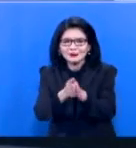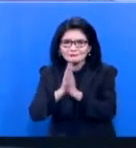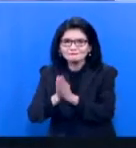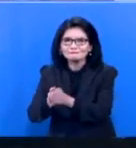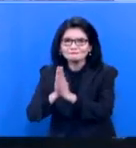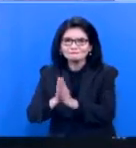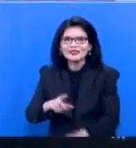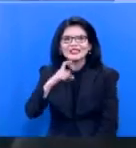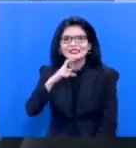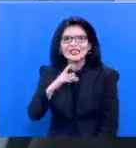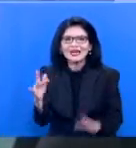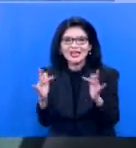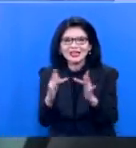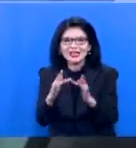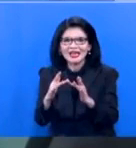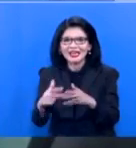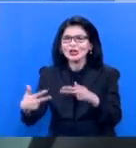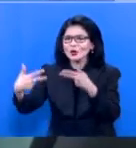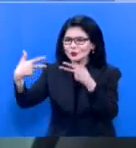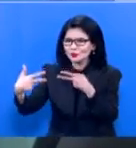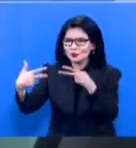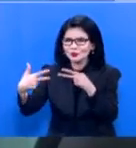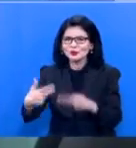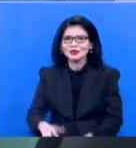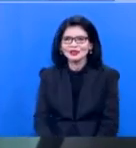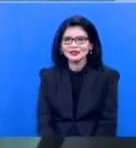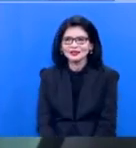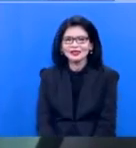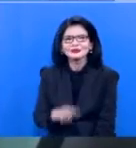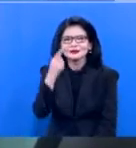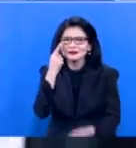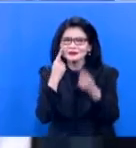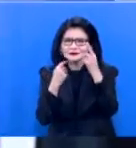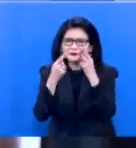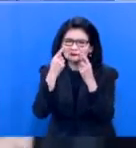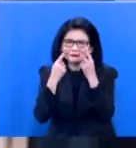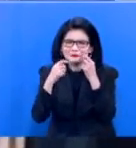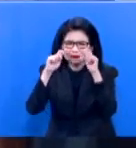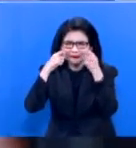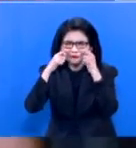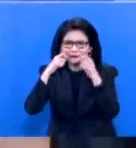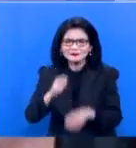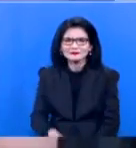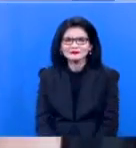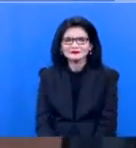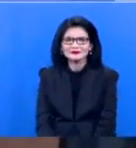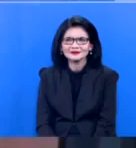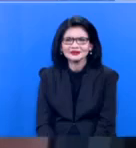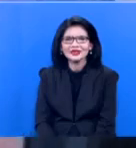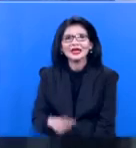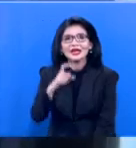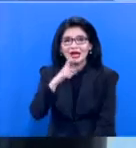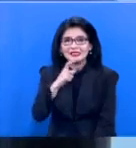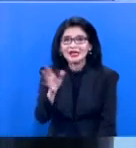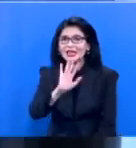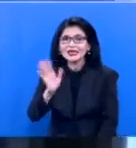dilakukan secara virtual. Sehat Bu, Alhamdulillah. Tangis haru tak terbendung. Maaf Bu, di sini ya Bu. Meski dengan cara tidak